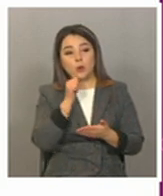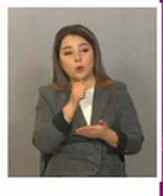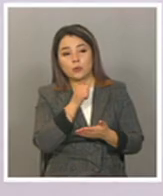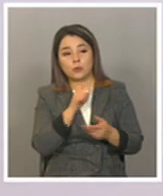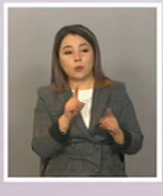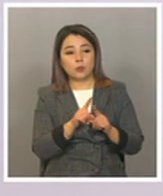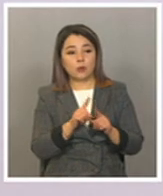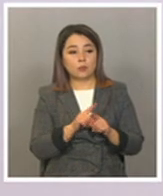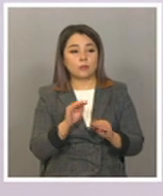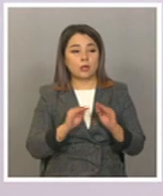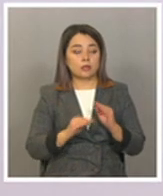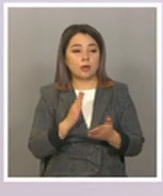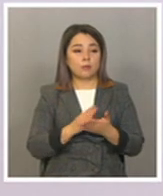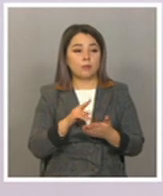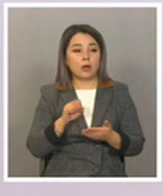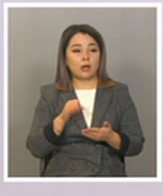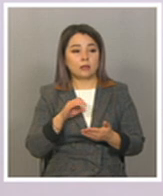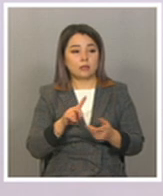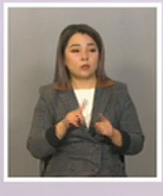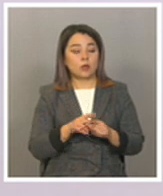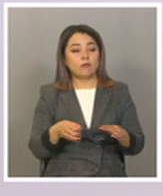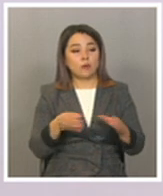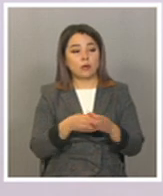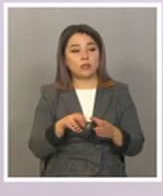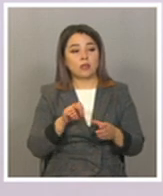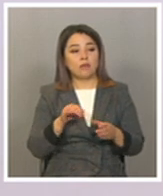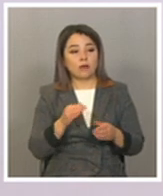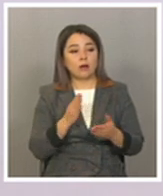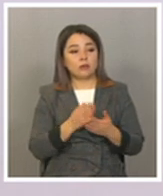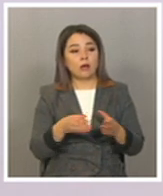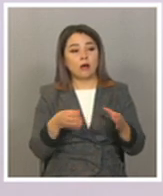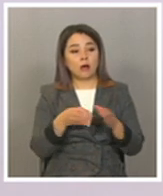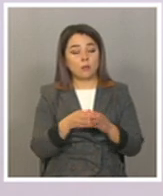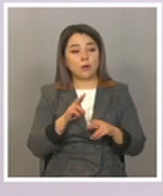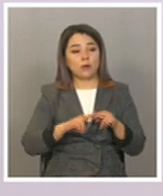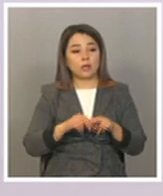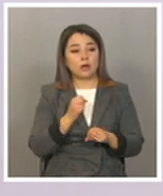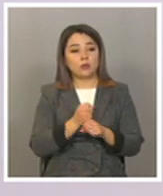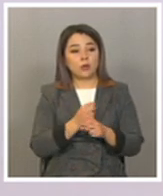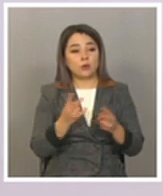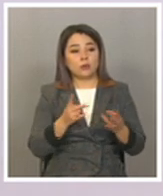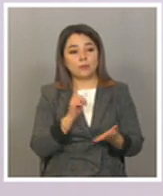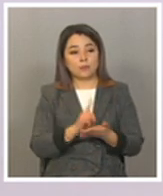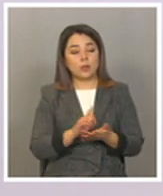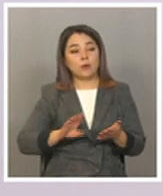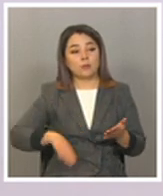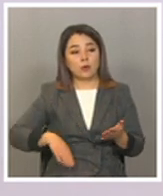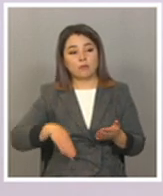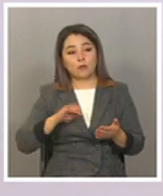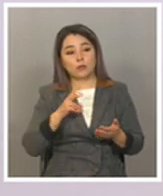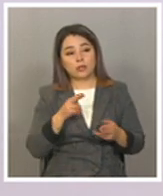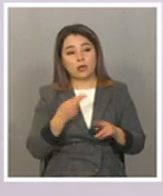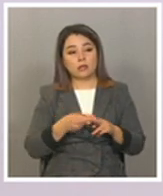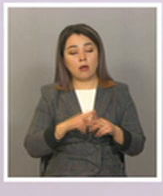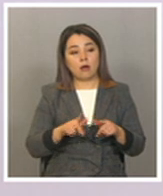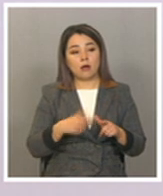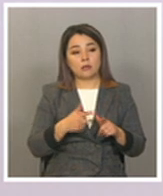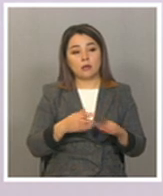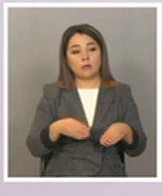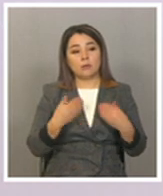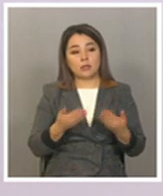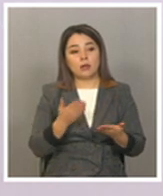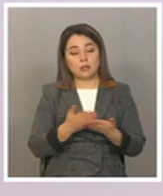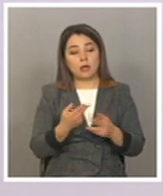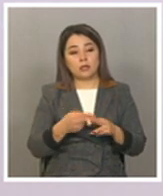фрагменті. Python-да функцияны dev командасы арқылы құру керек. Одан кейін функцияға ат беріп, ішіне